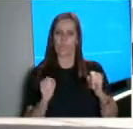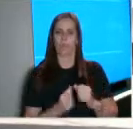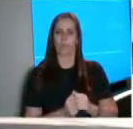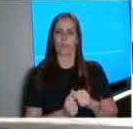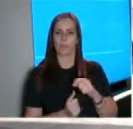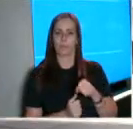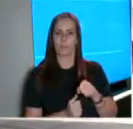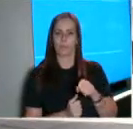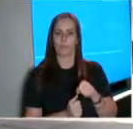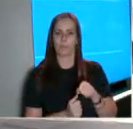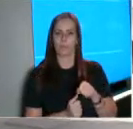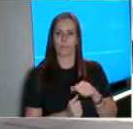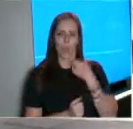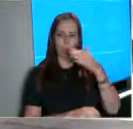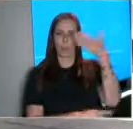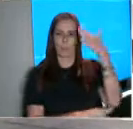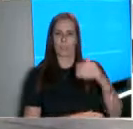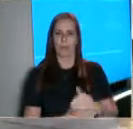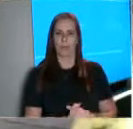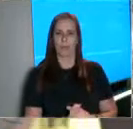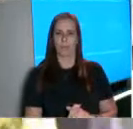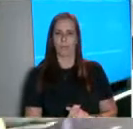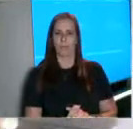איזה בעיה, זאת עולה המדינה, אני אומר.